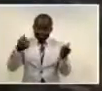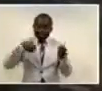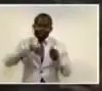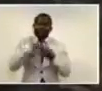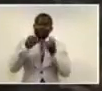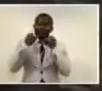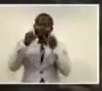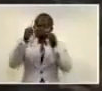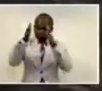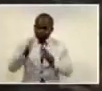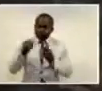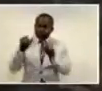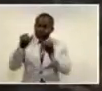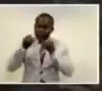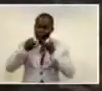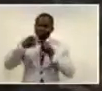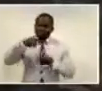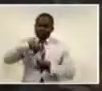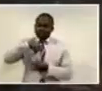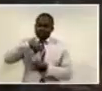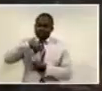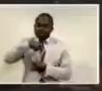ndakubwira umuntu uzantumaho